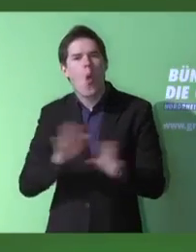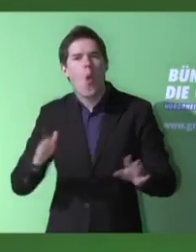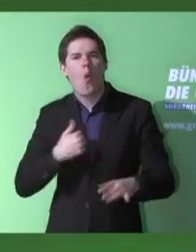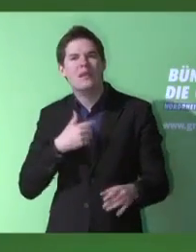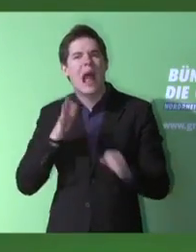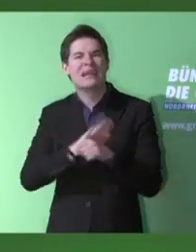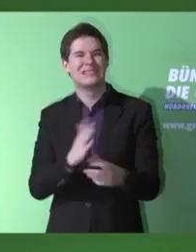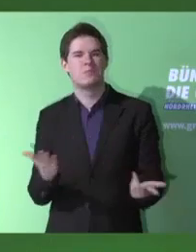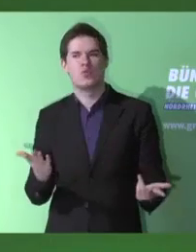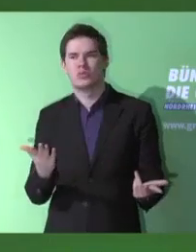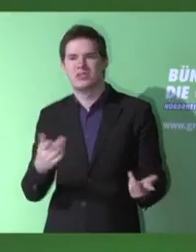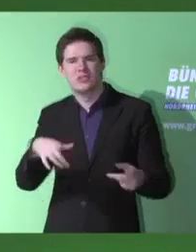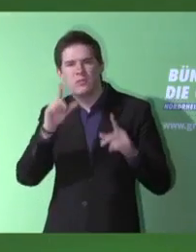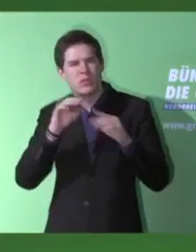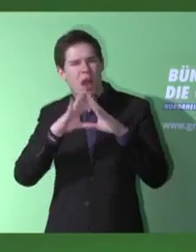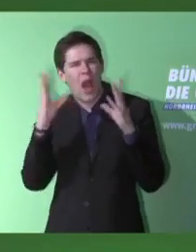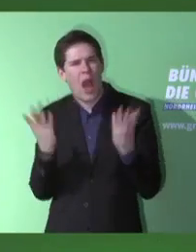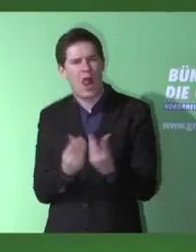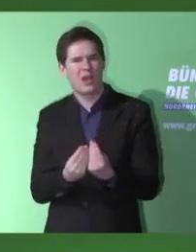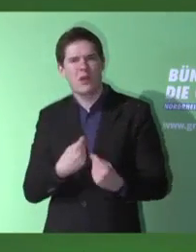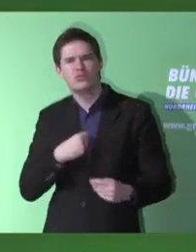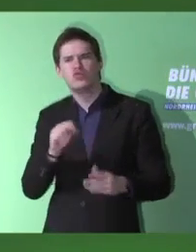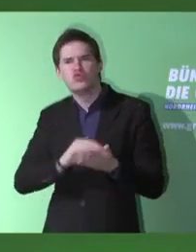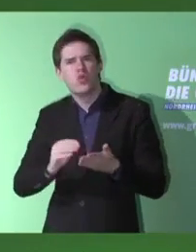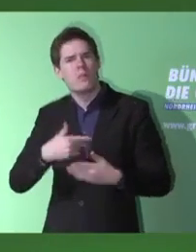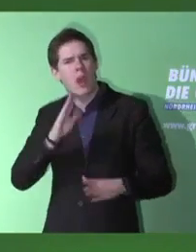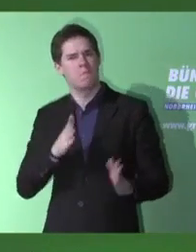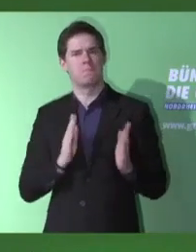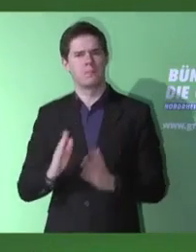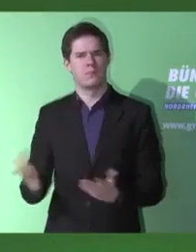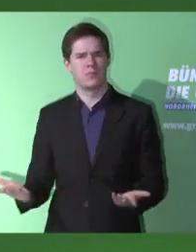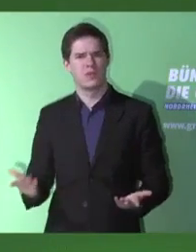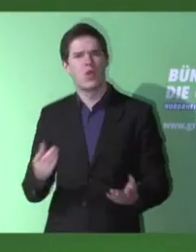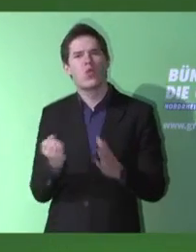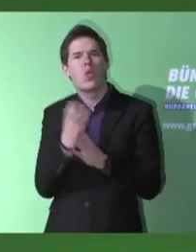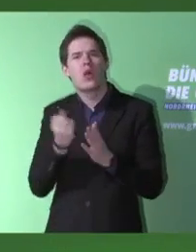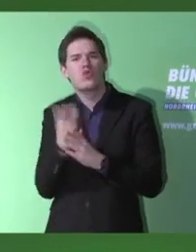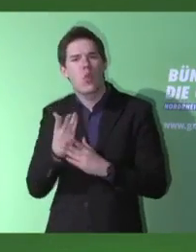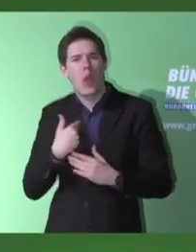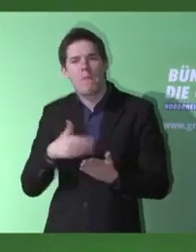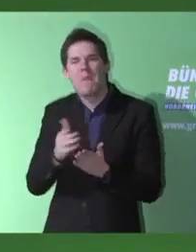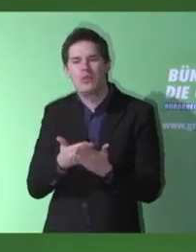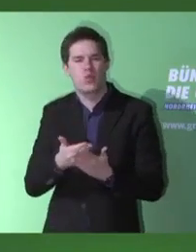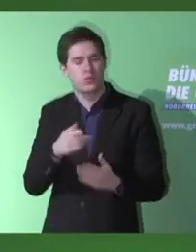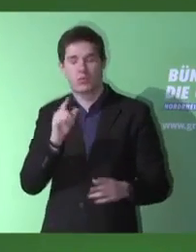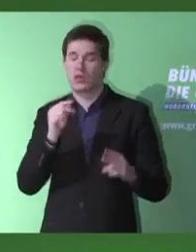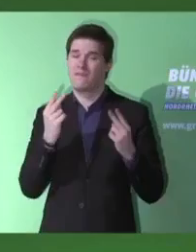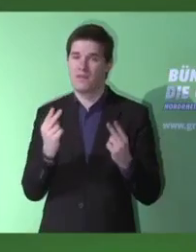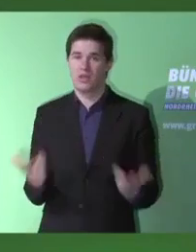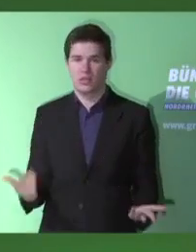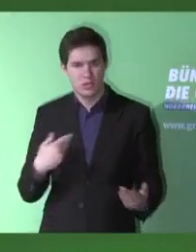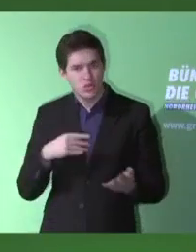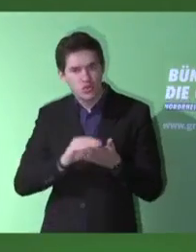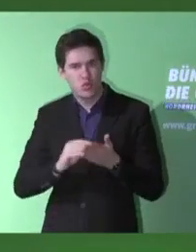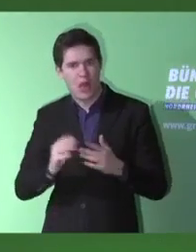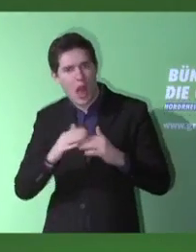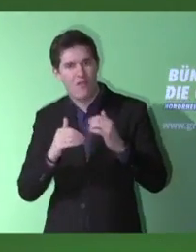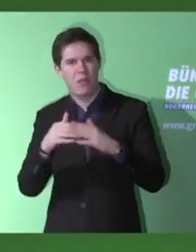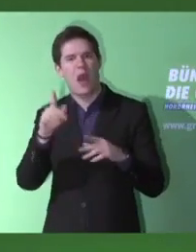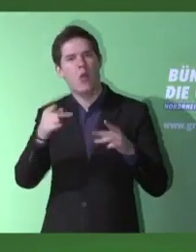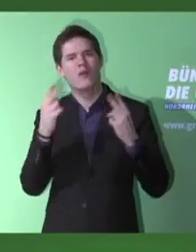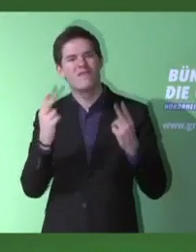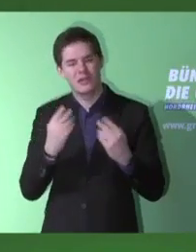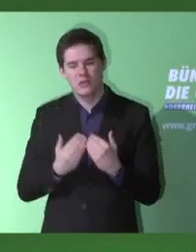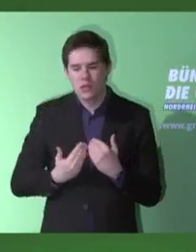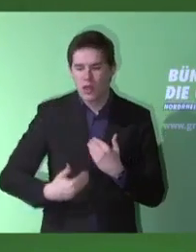mit Courage aus. Wir weiten die kulturelle Bildung in unseren Schulen aus. Und wir weiten auch aus Bildung für nachhaltige